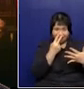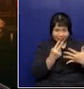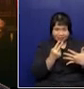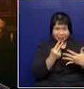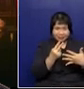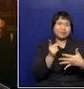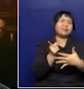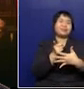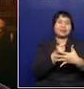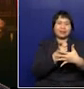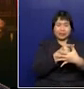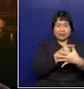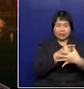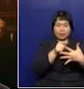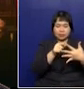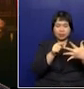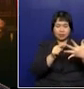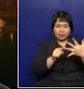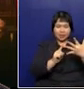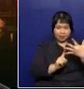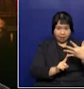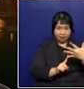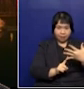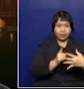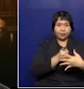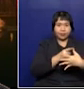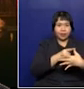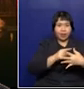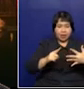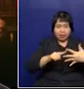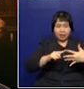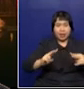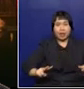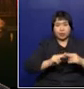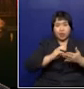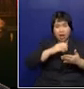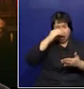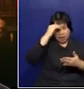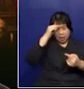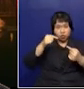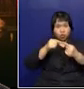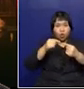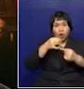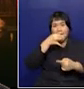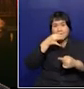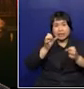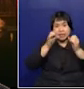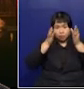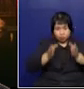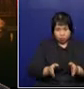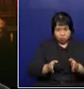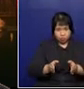อันดับ1ถึงอันดับ5เนี่ยนะฮะกระทรวงศึกษาธิการเนี่ยไปเกี่ยวข้องกับครูบาอาจารย์เนี่ยประม